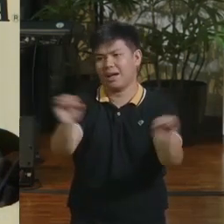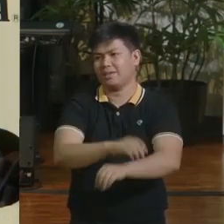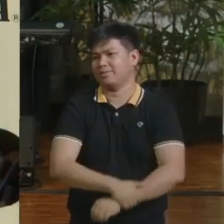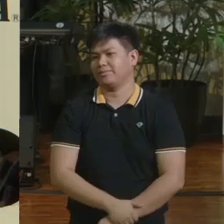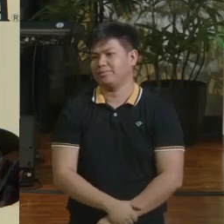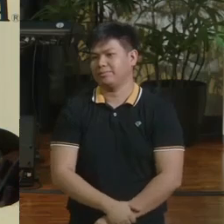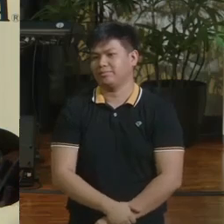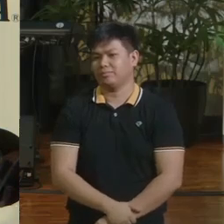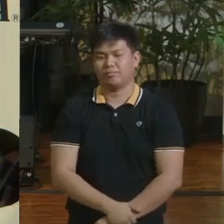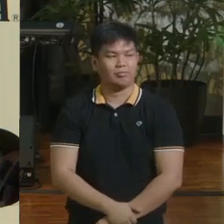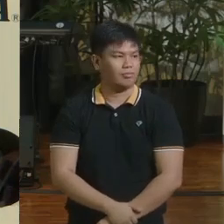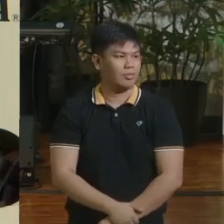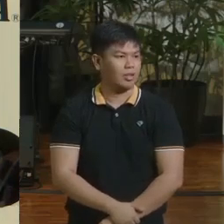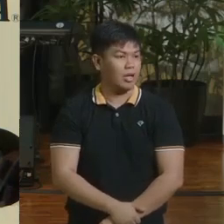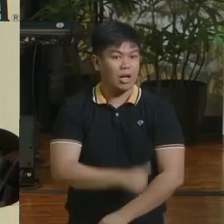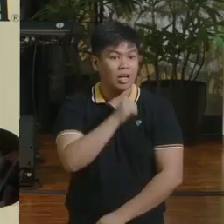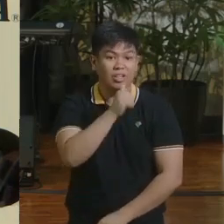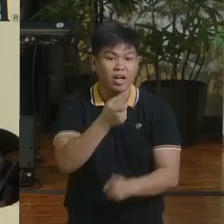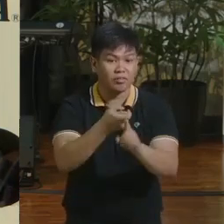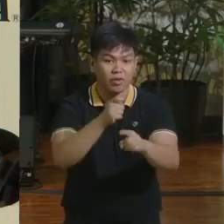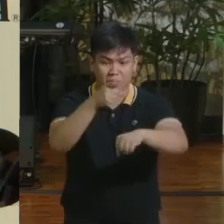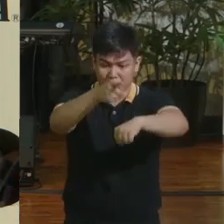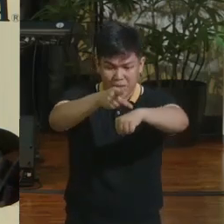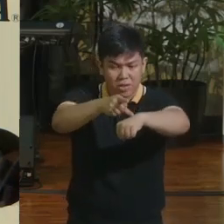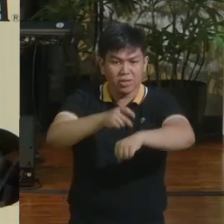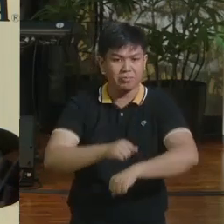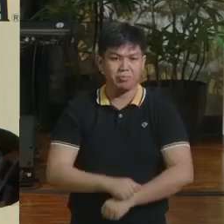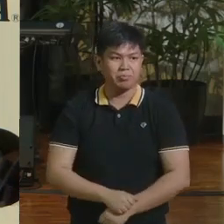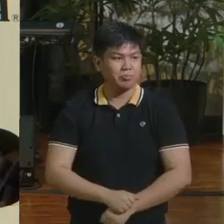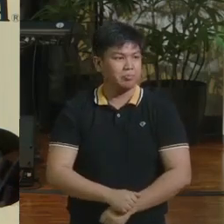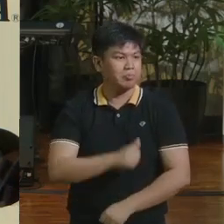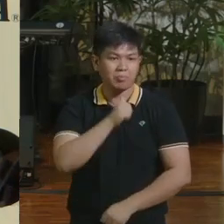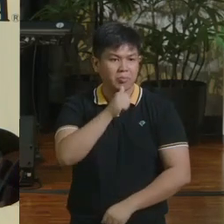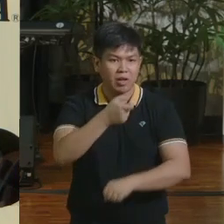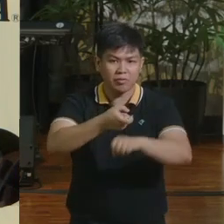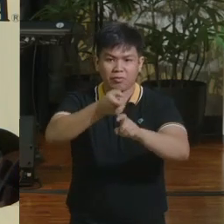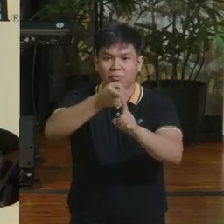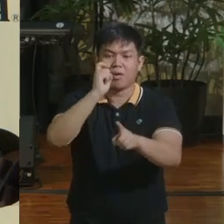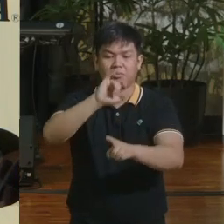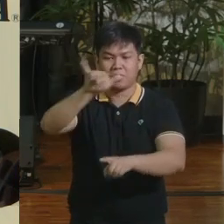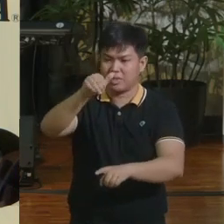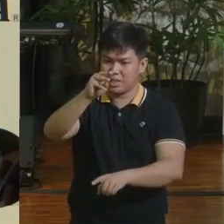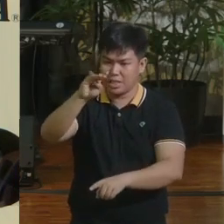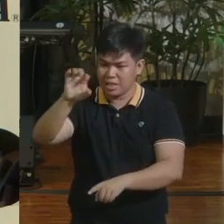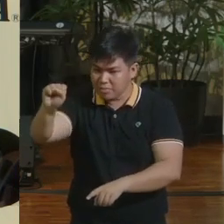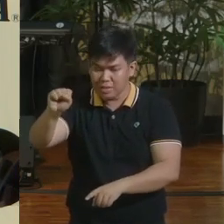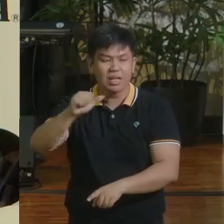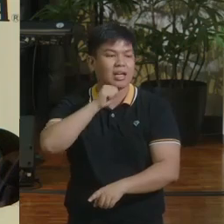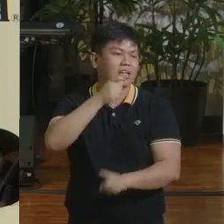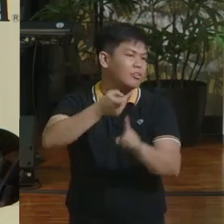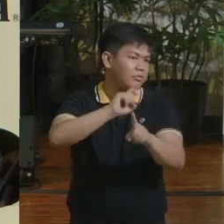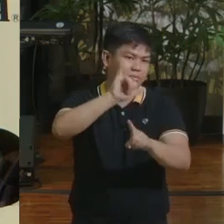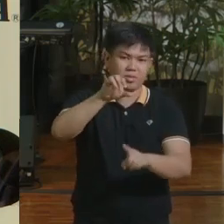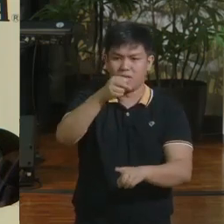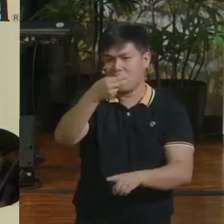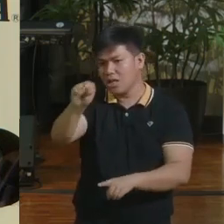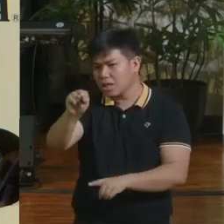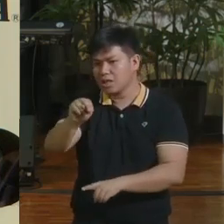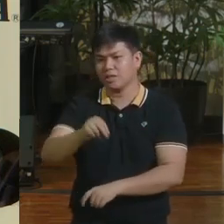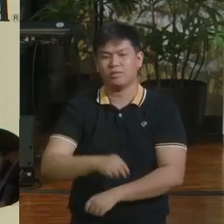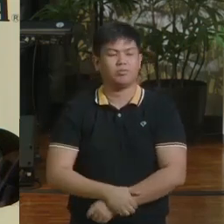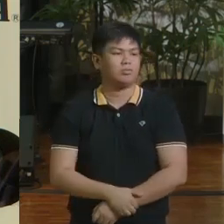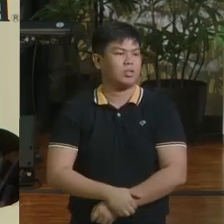hindi nagmula kay Peter, hindi nagmula kay James, hindi nagmula kay John,